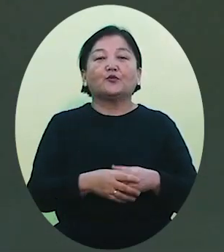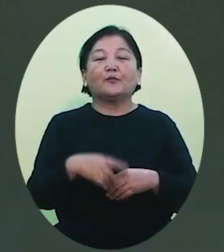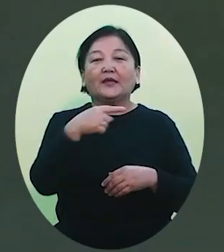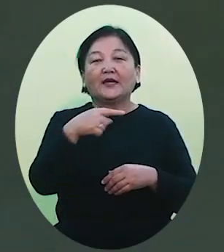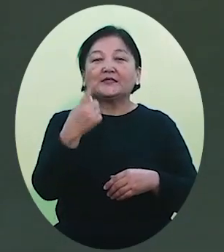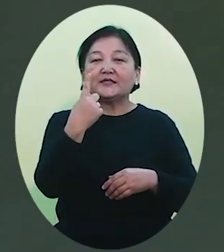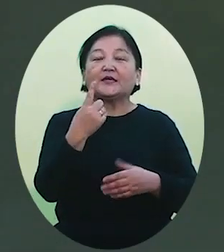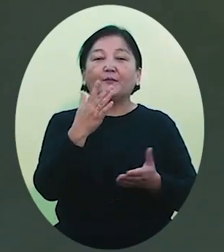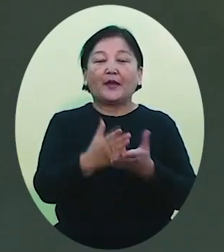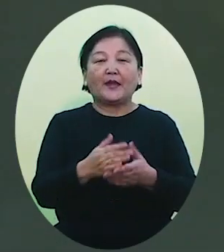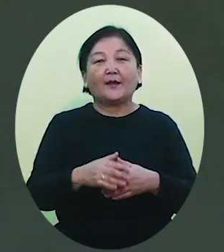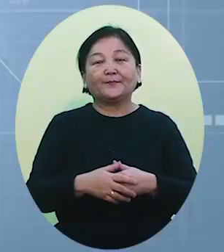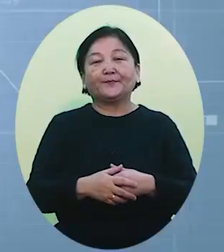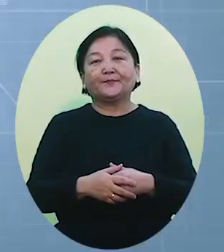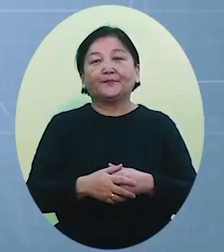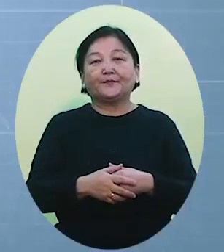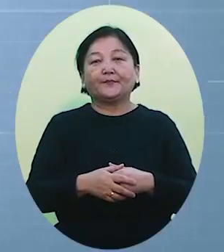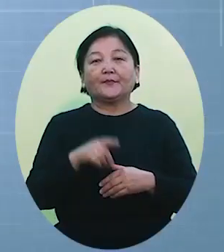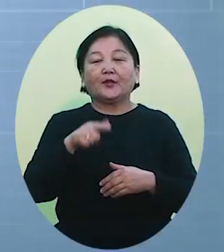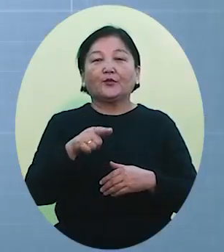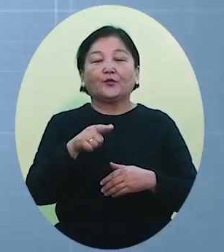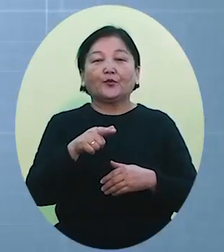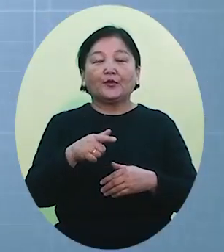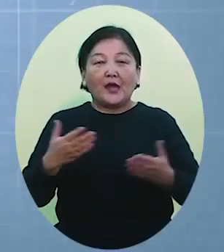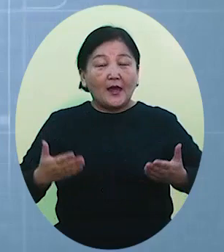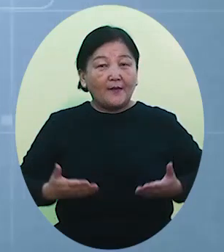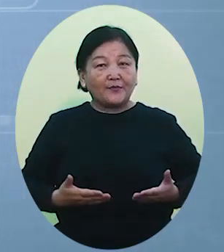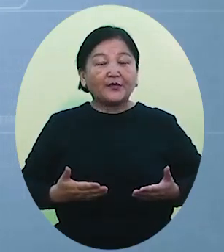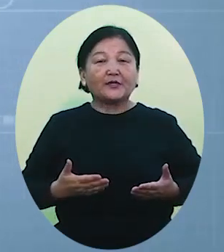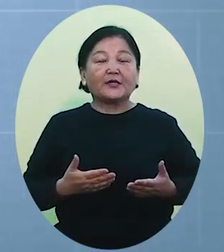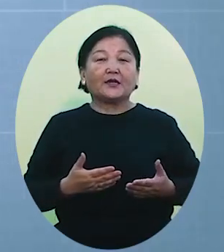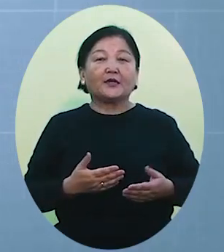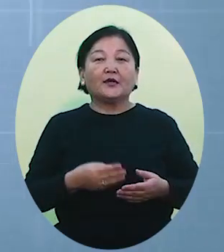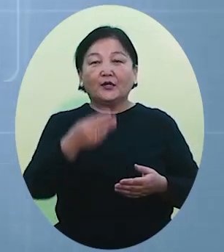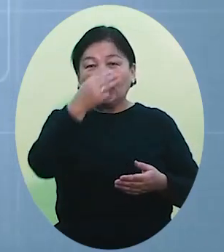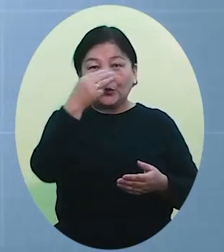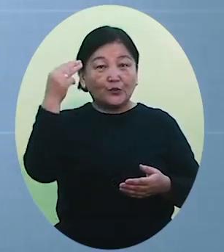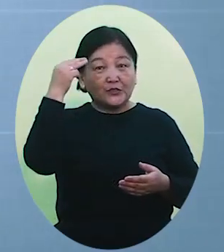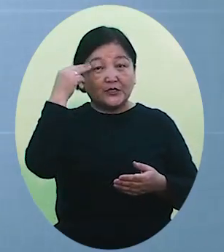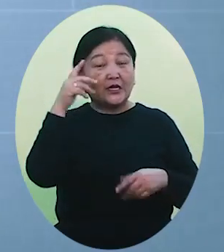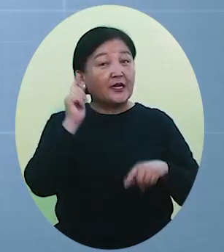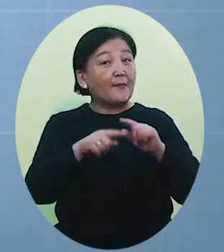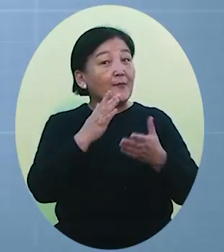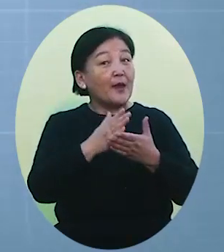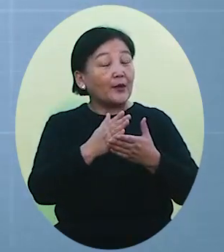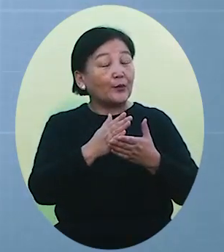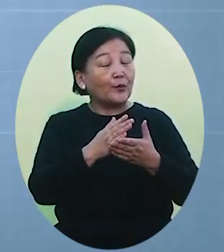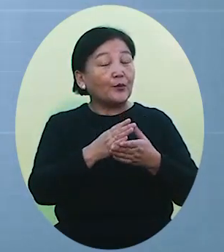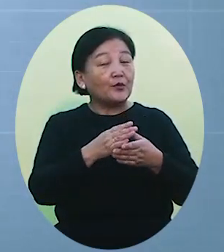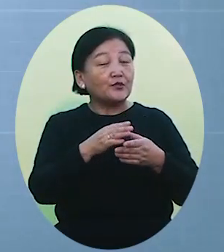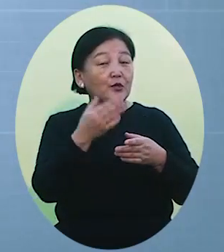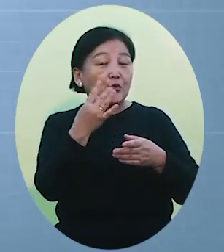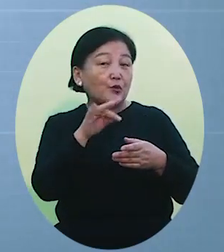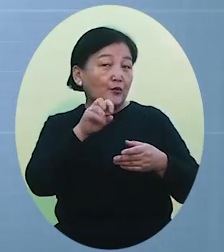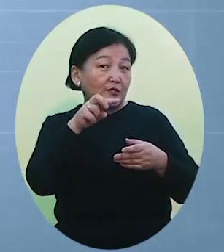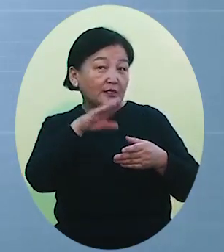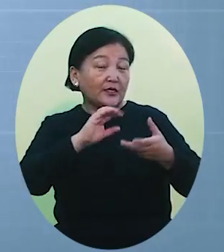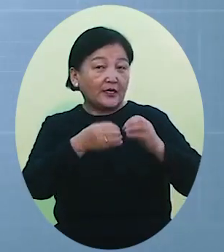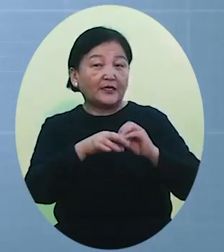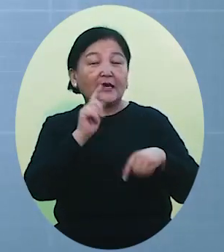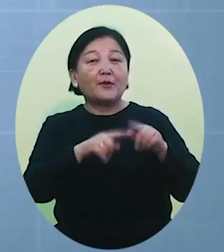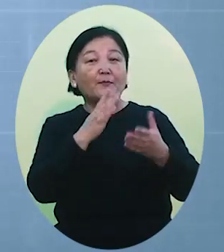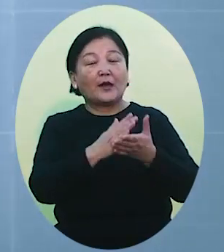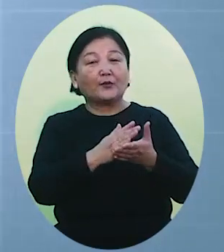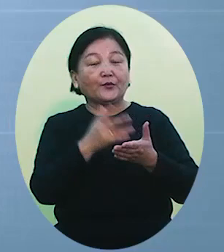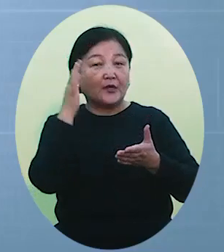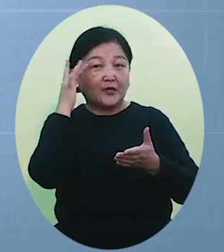бүгдөө авч үзье. За жишээ 1. Ойдлчин өдөрт 2 цамц ойдог бай. За А асуулт нь хэдэн